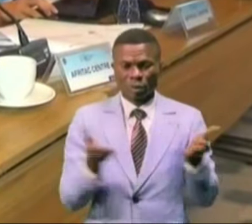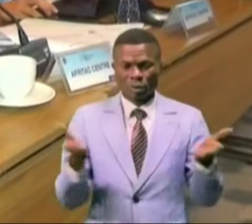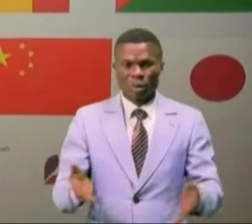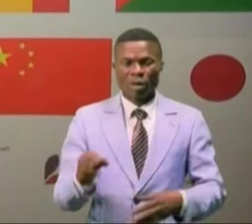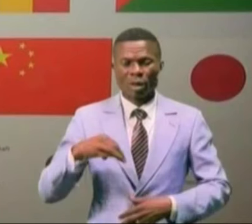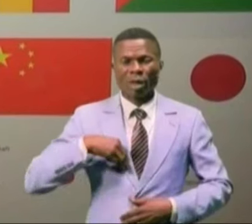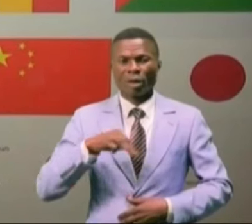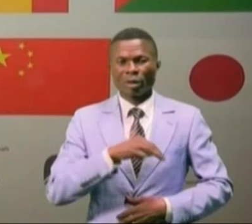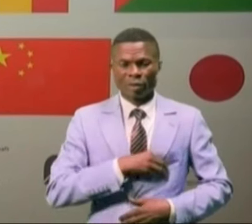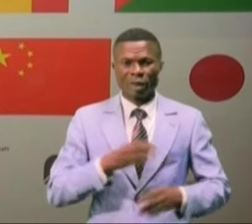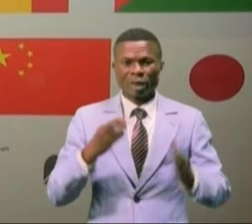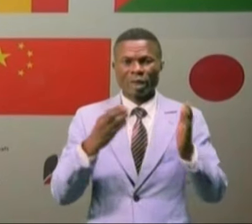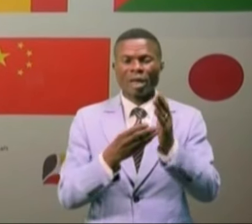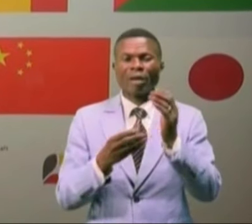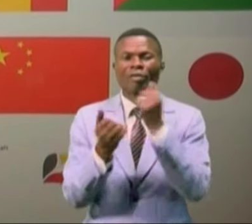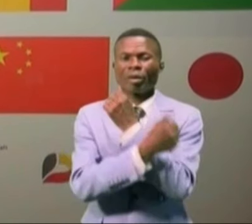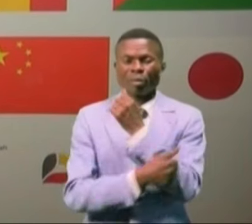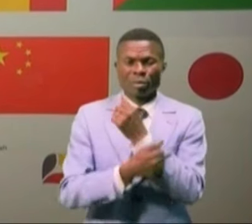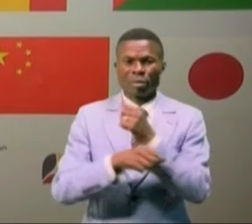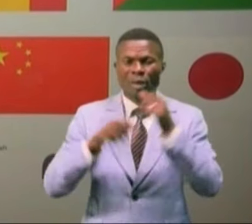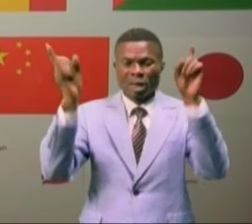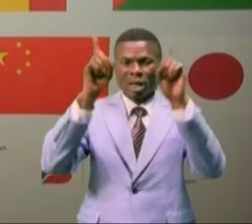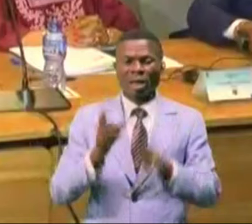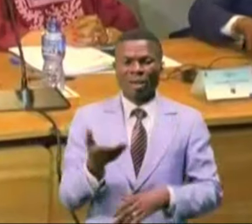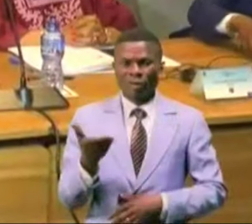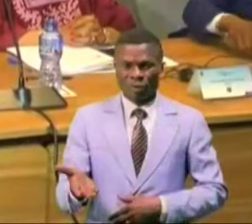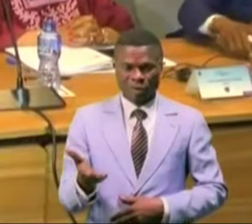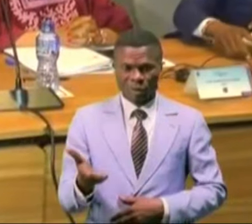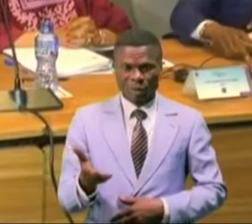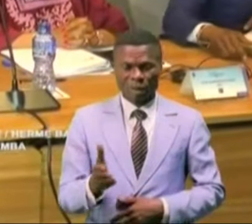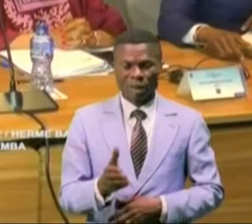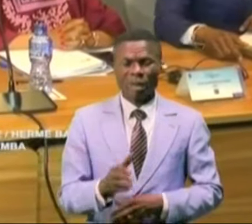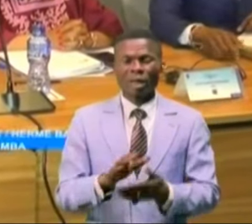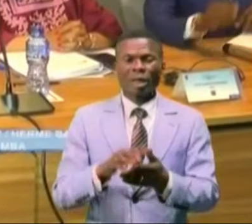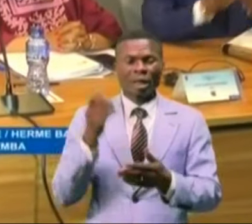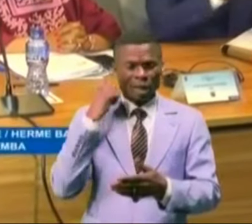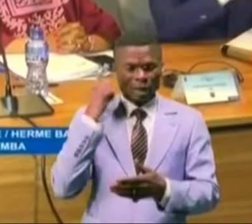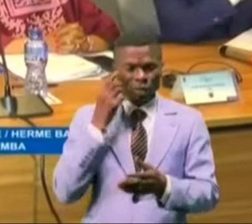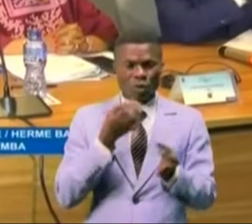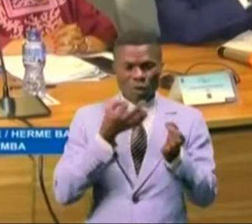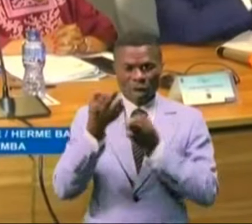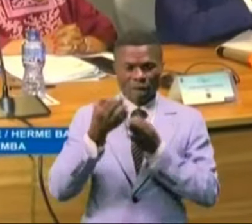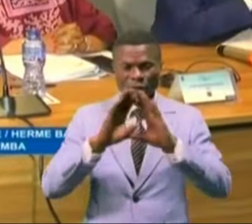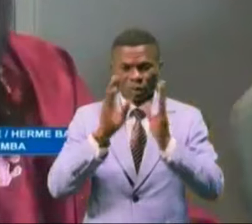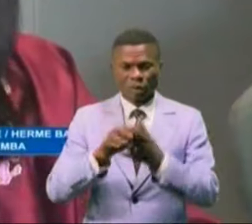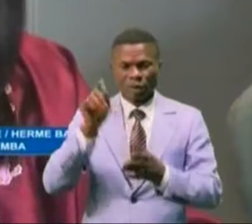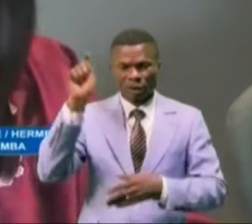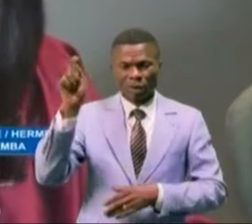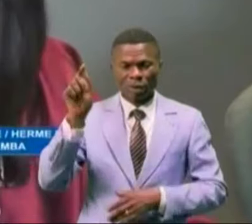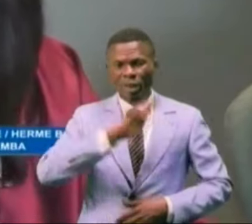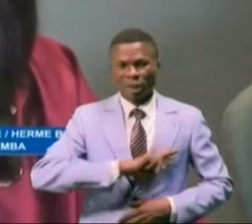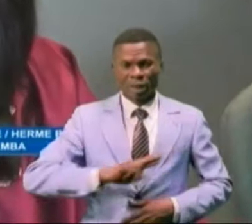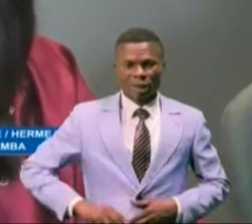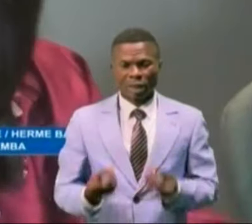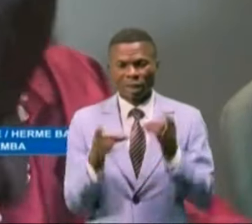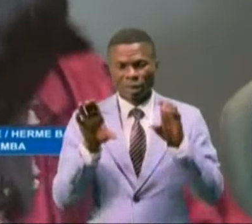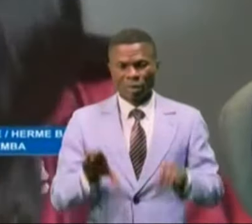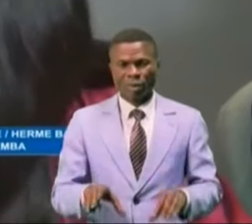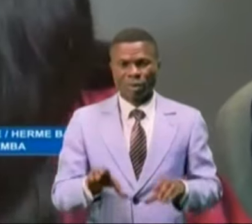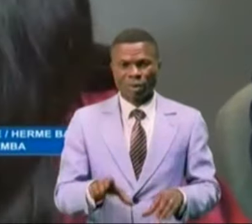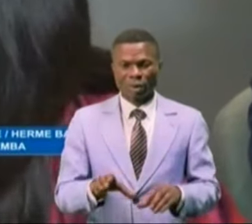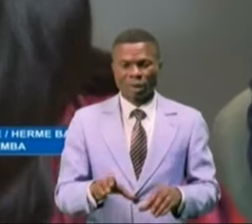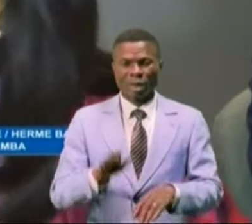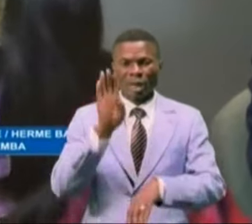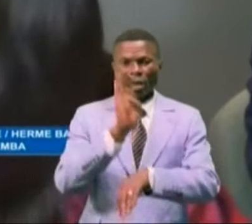dont les 9 pays d'afritak ont suivi le passage du témoins de la République démocratique du Congo